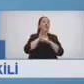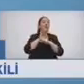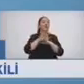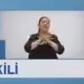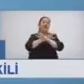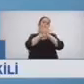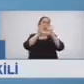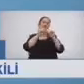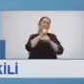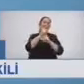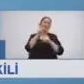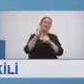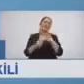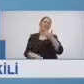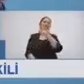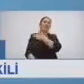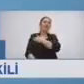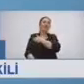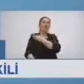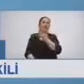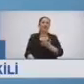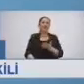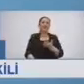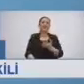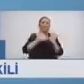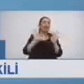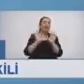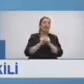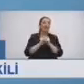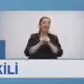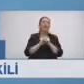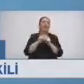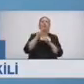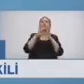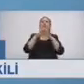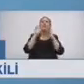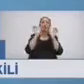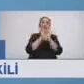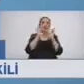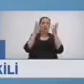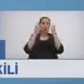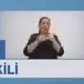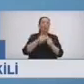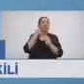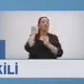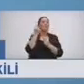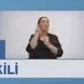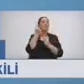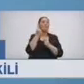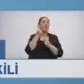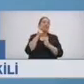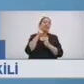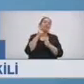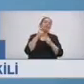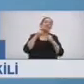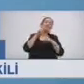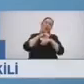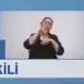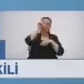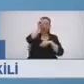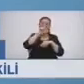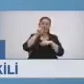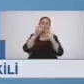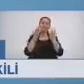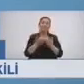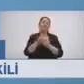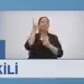her bir vatandaşımızın mutluluğunun aynı oranda büyümediği, mutsuz olduğu bir ilde yaşıyoruz. Dolayısıyla ben Ekrem